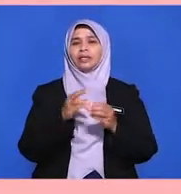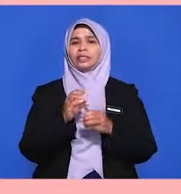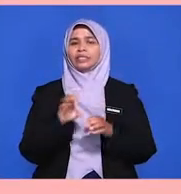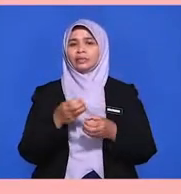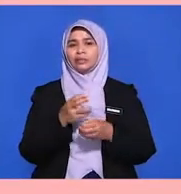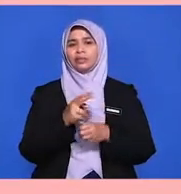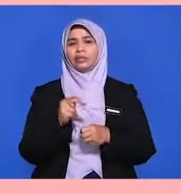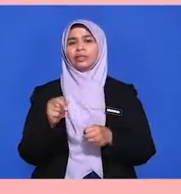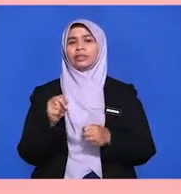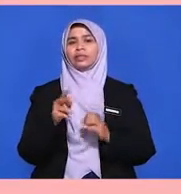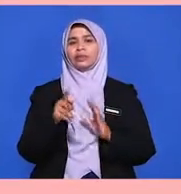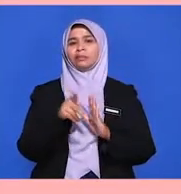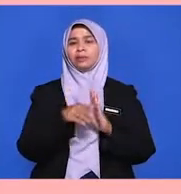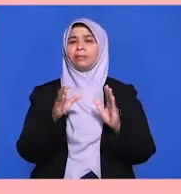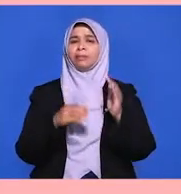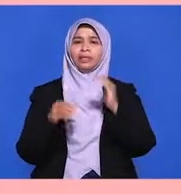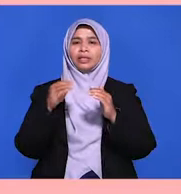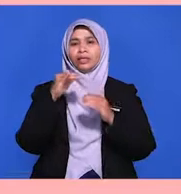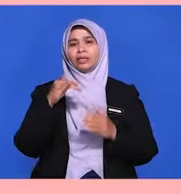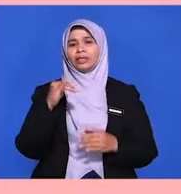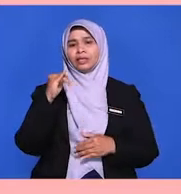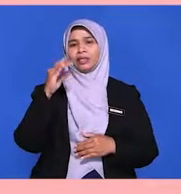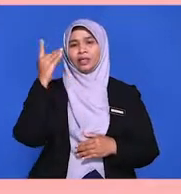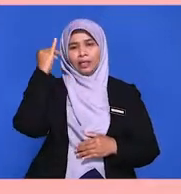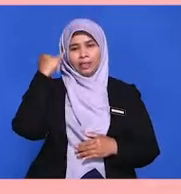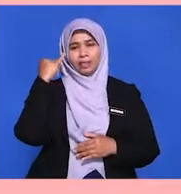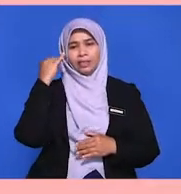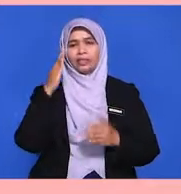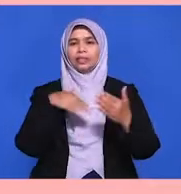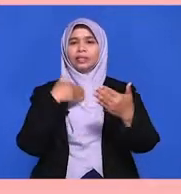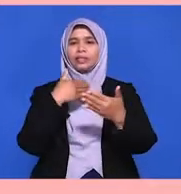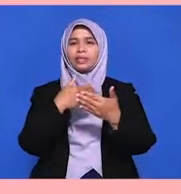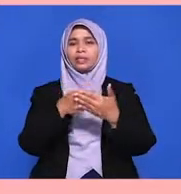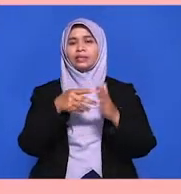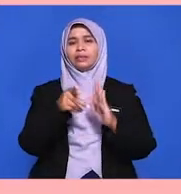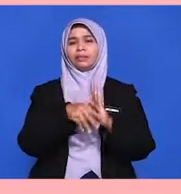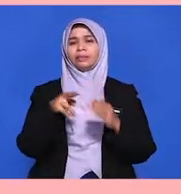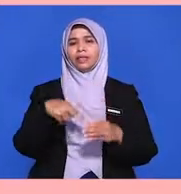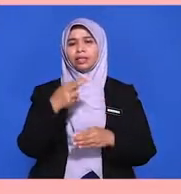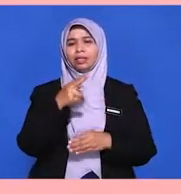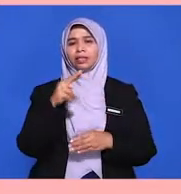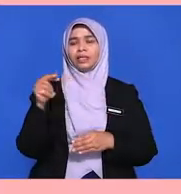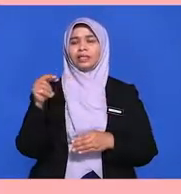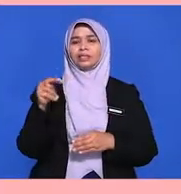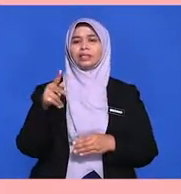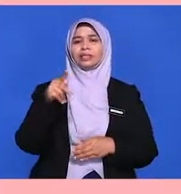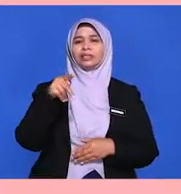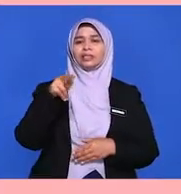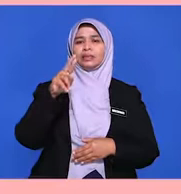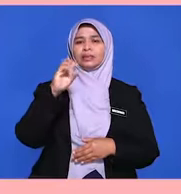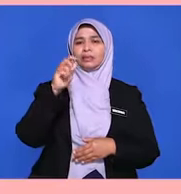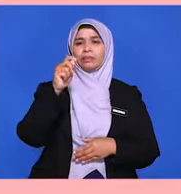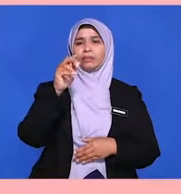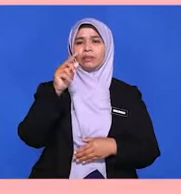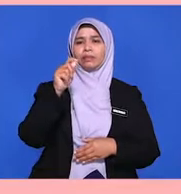ciptaan termasuk semua maklumat berkaitan dengan pembinaan idea sehingga ke peringkat